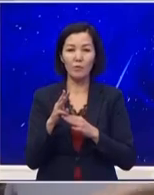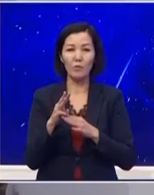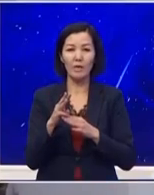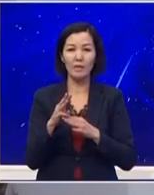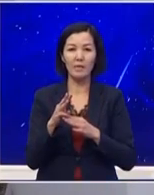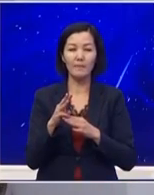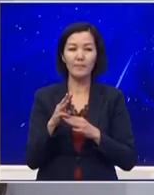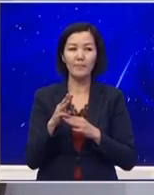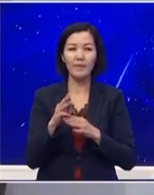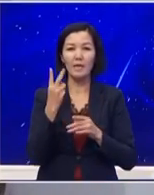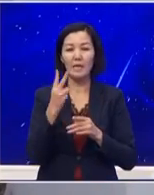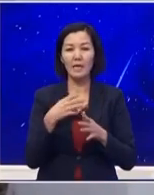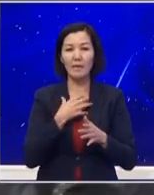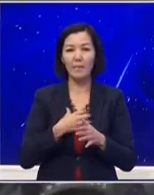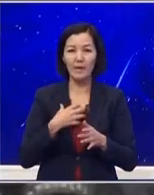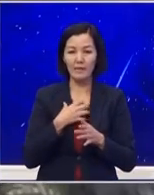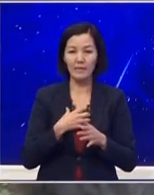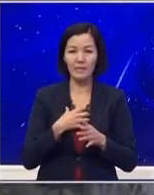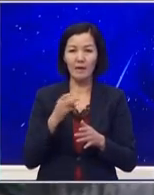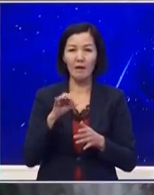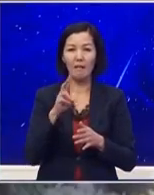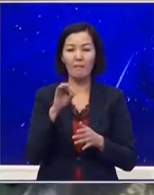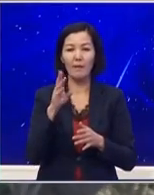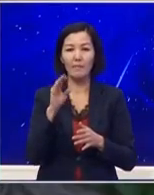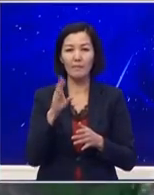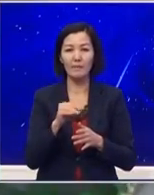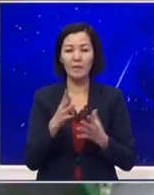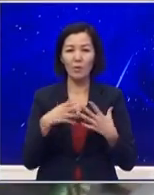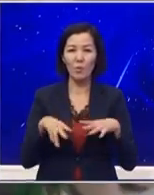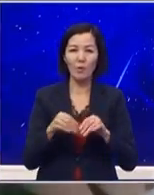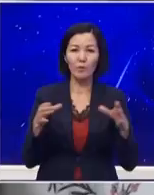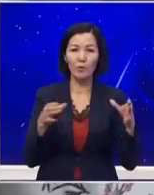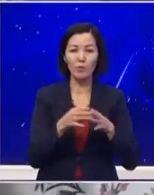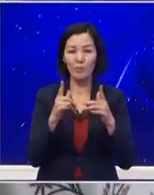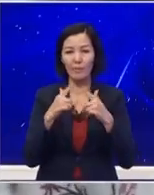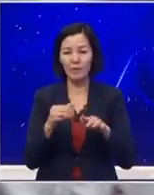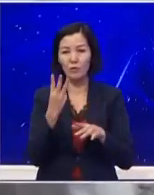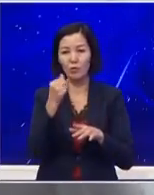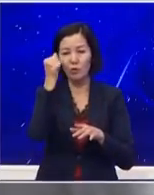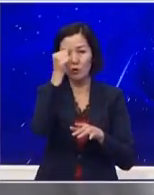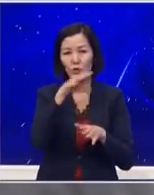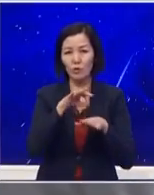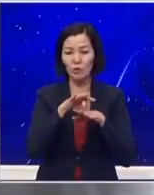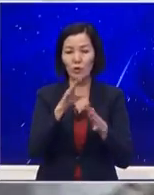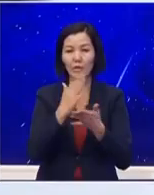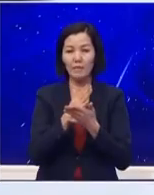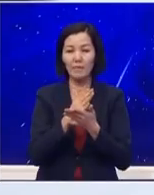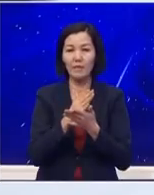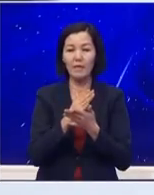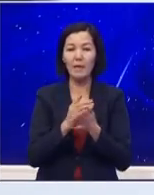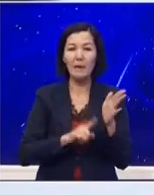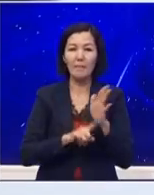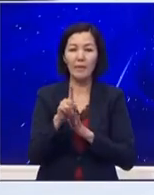өнімдерді көбейту. Осы екі маңызды мәселені Алпамыс қоғамдық ұйымы біріктірген. Ерекше жоба 3 жылдан бері жүзеге асырылып келеді. Алғашқы